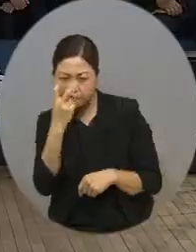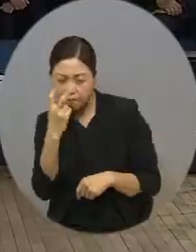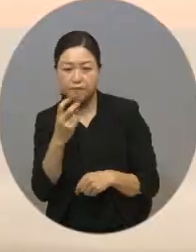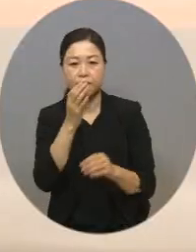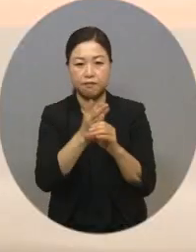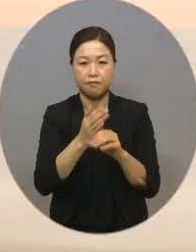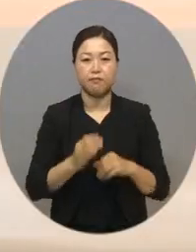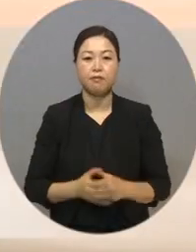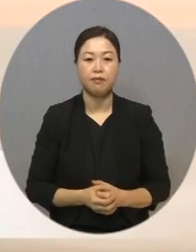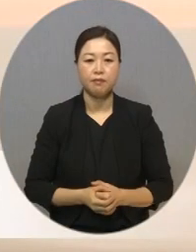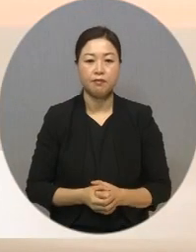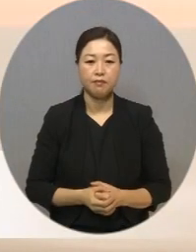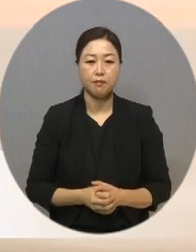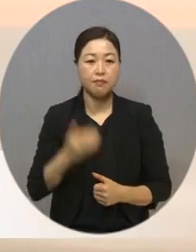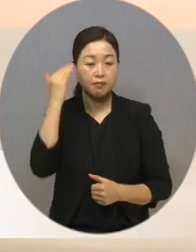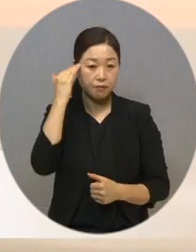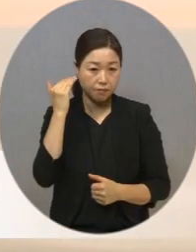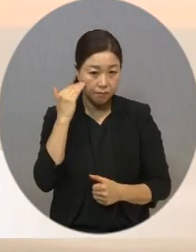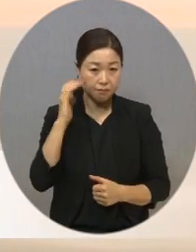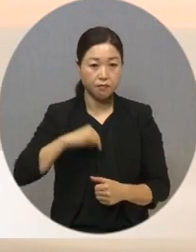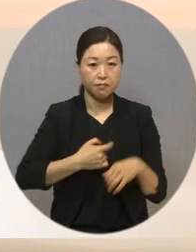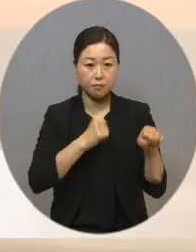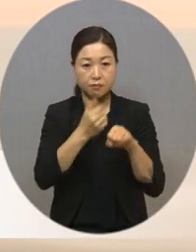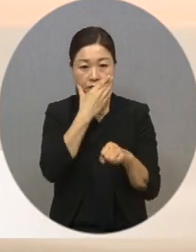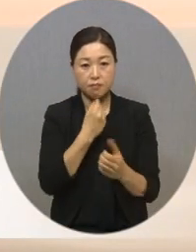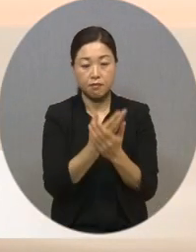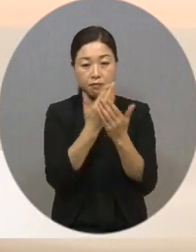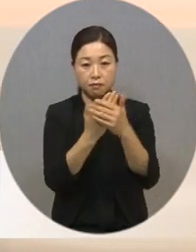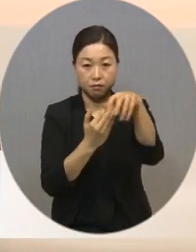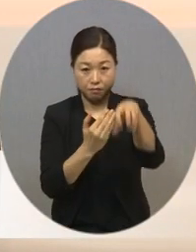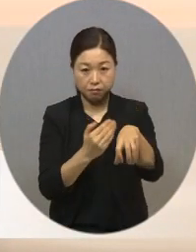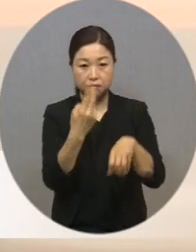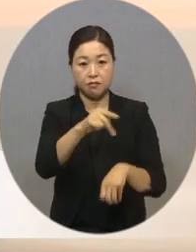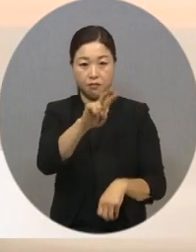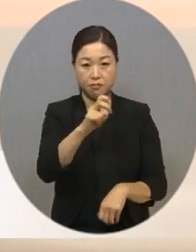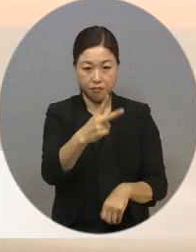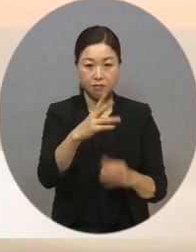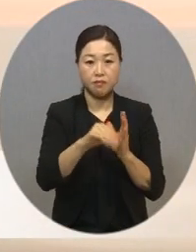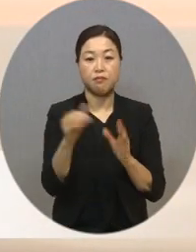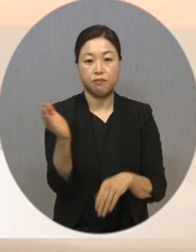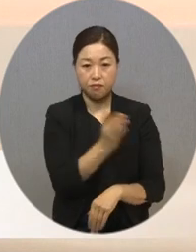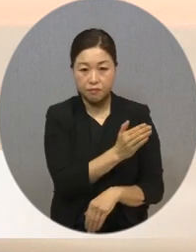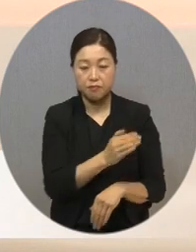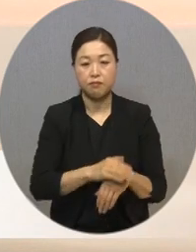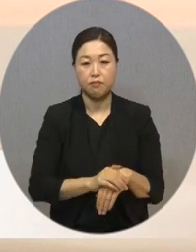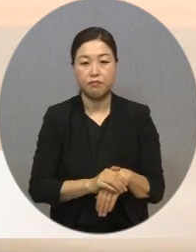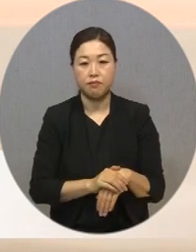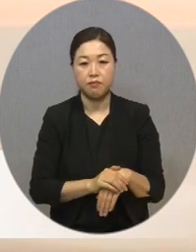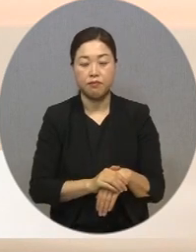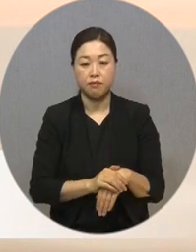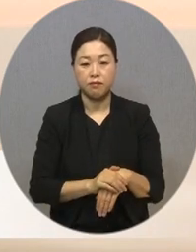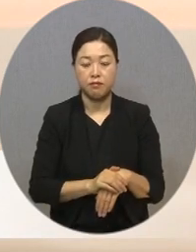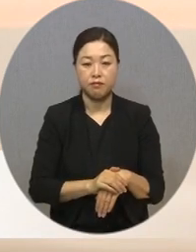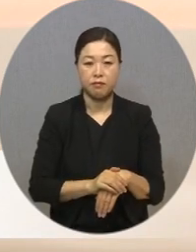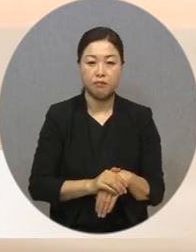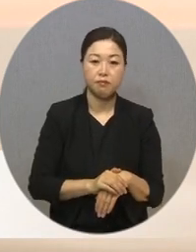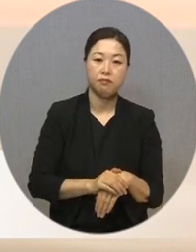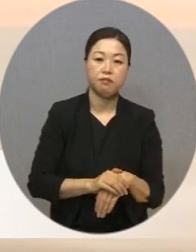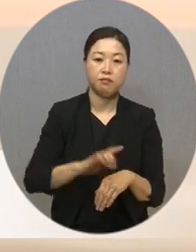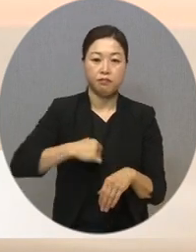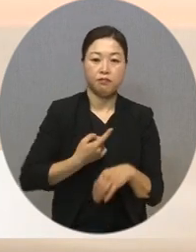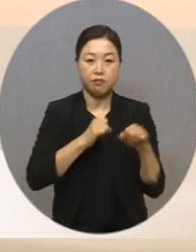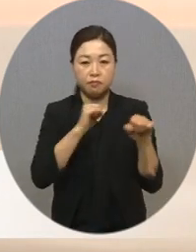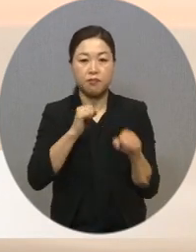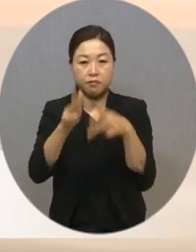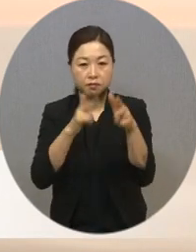있습니다 한국복지 2022년부터 자 사업 참여자 실태조사를 시작해서